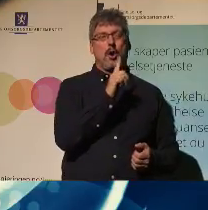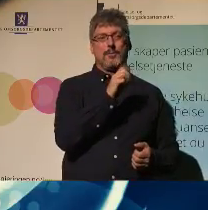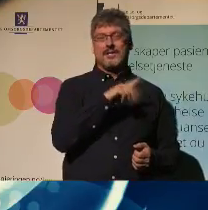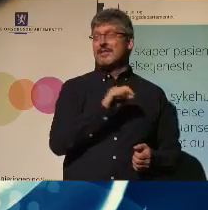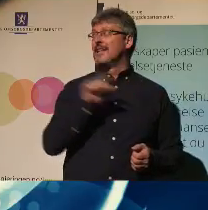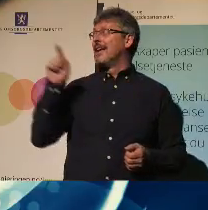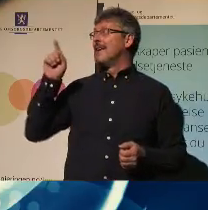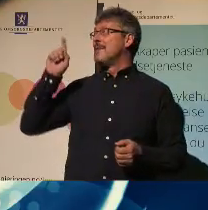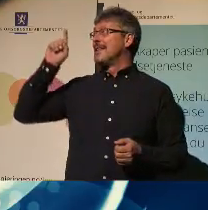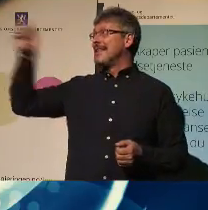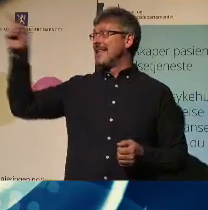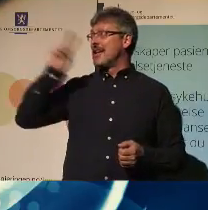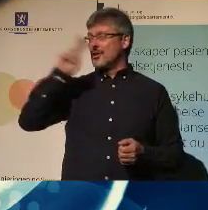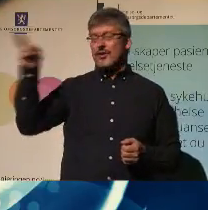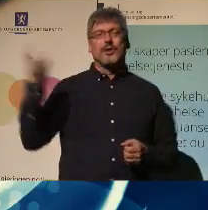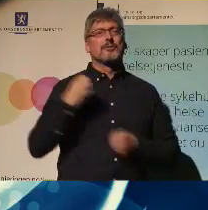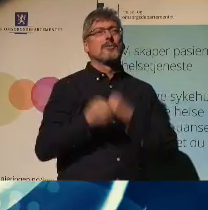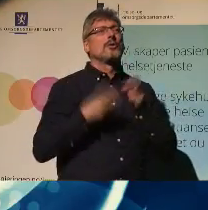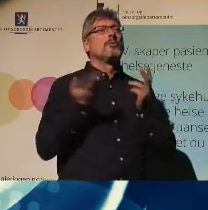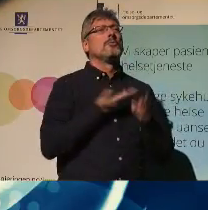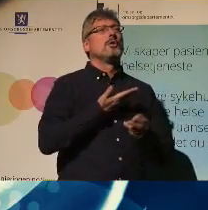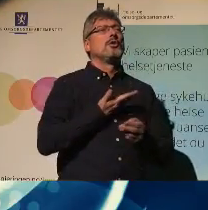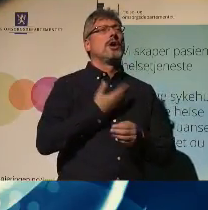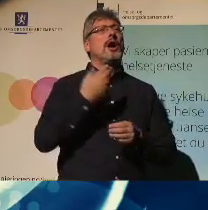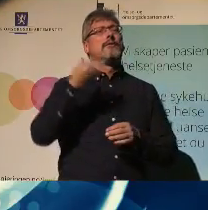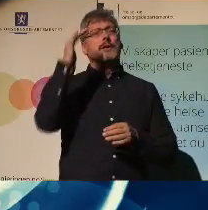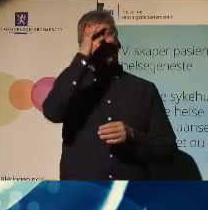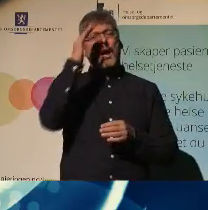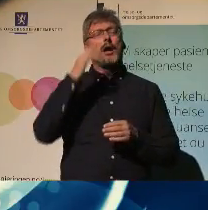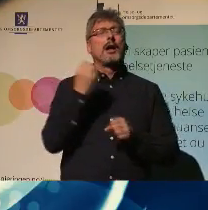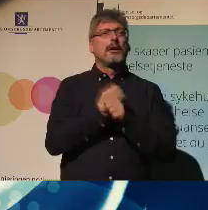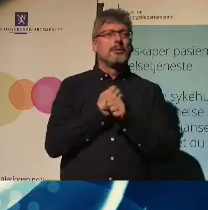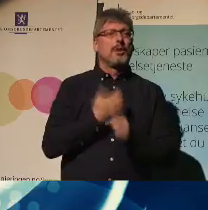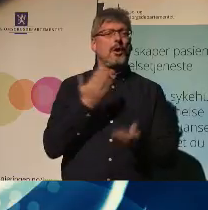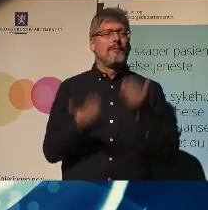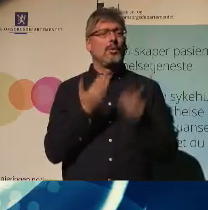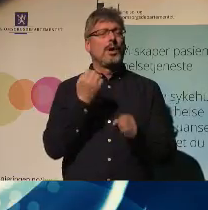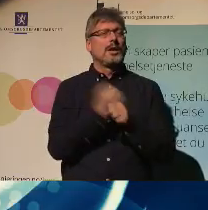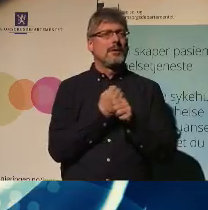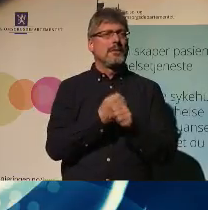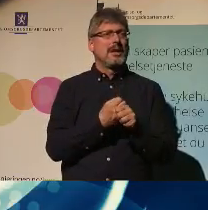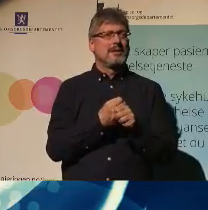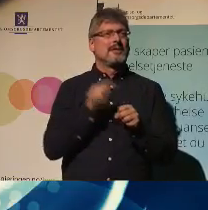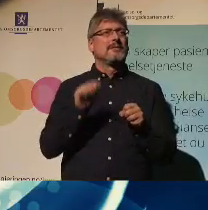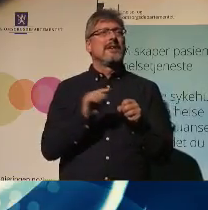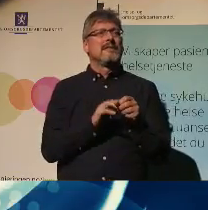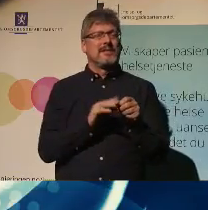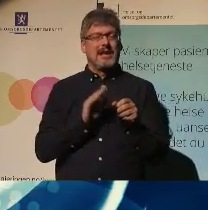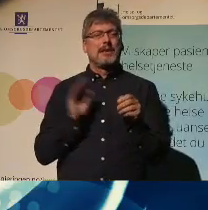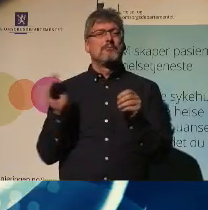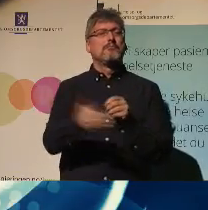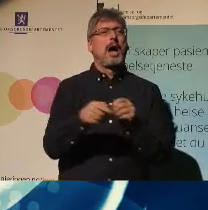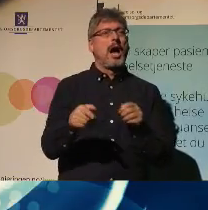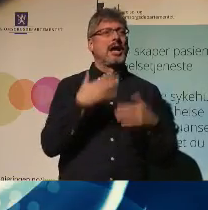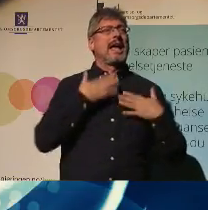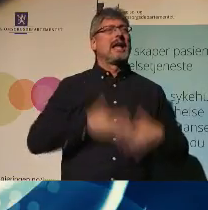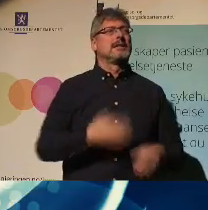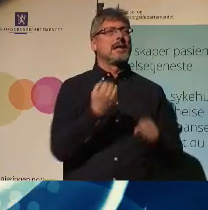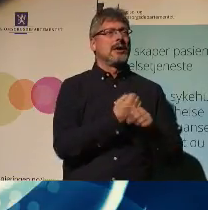som gjør mye av tankearbeidet og vurderingsarbeidet, som vil stå bak helsearbeideren